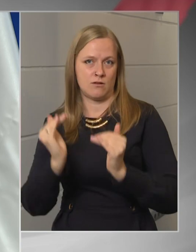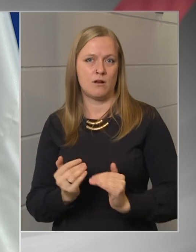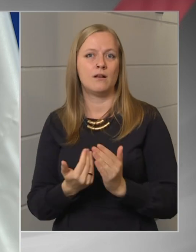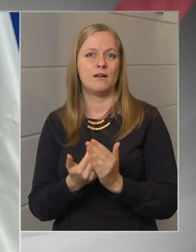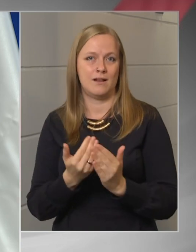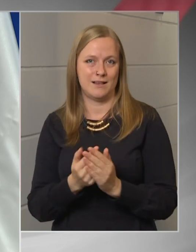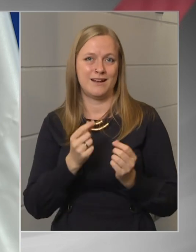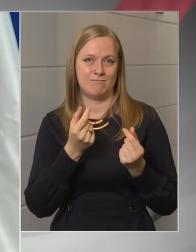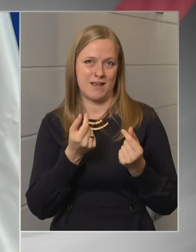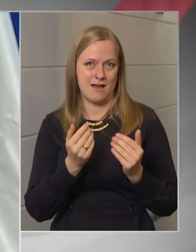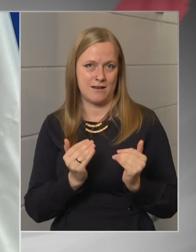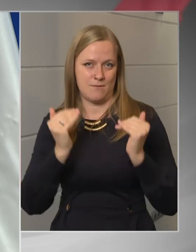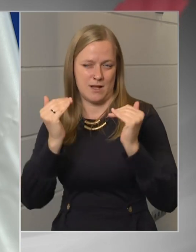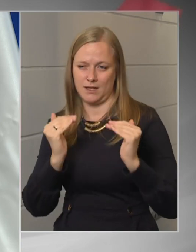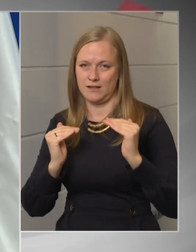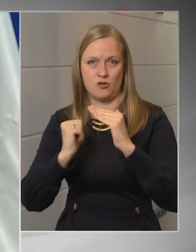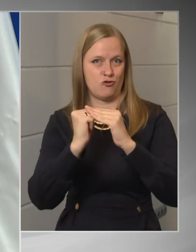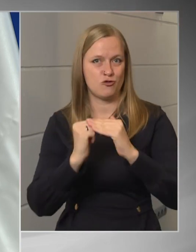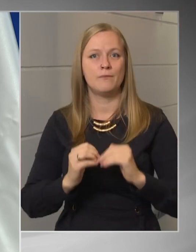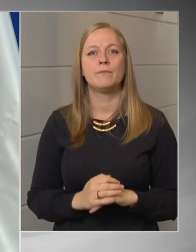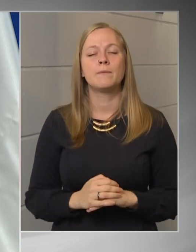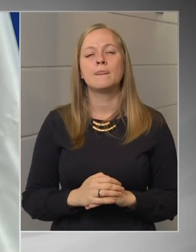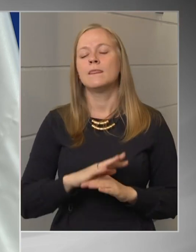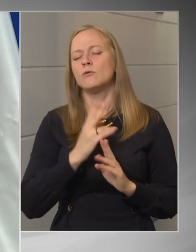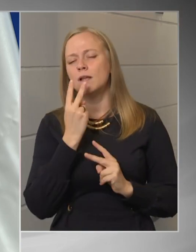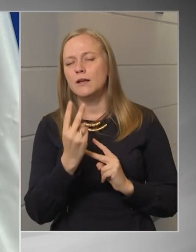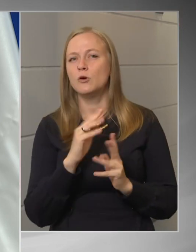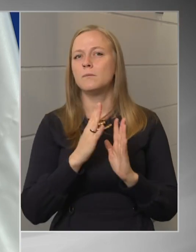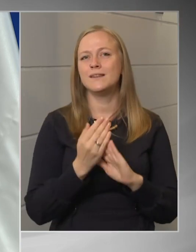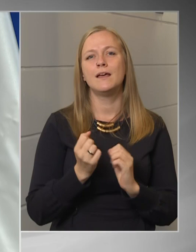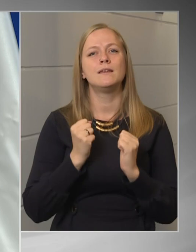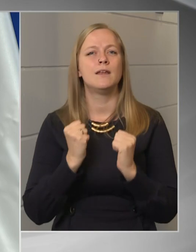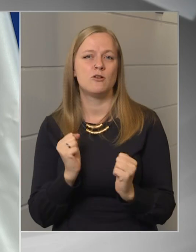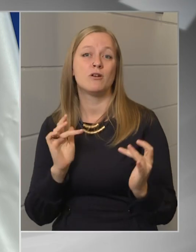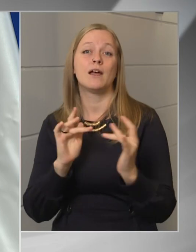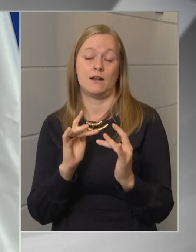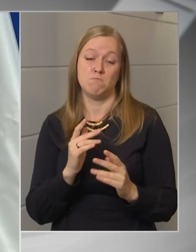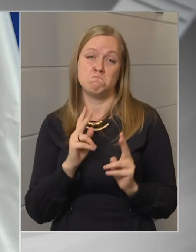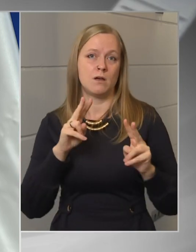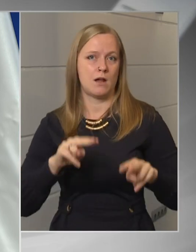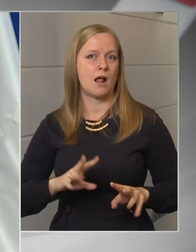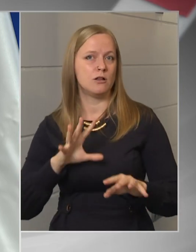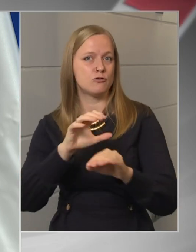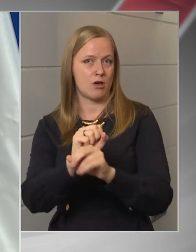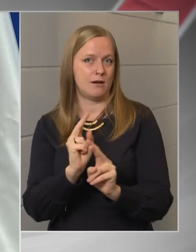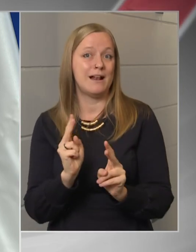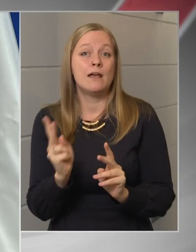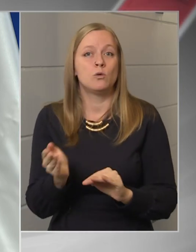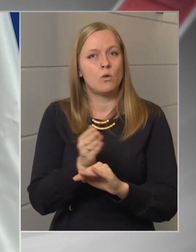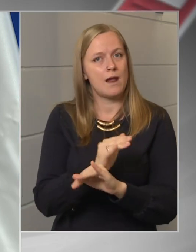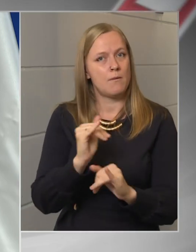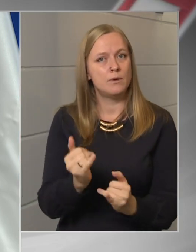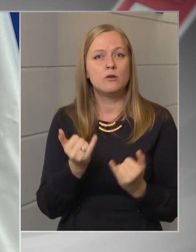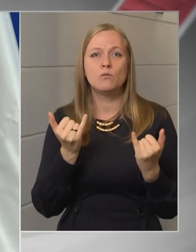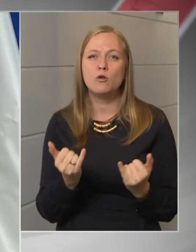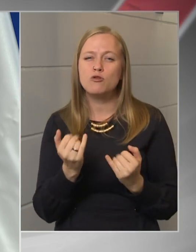inflációt. Úgy látjuk, hogy minden nehézség ellenére ez továbbra is reális. Ez lehet már valamivel korábban is. A mostani